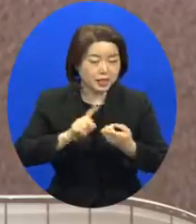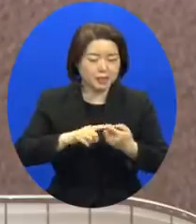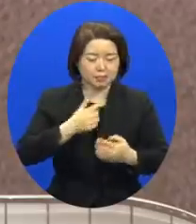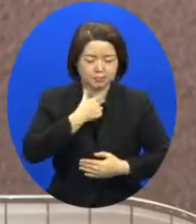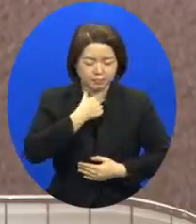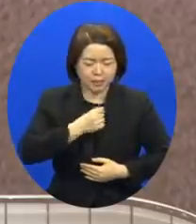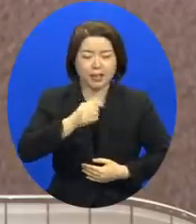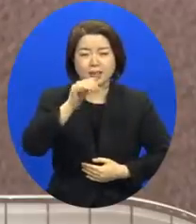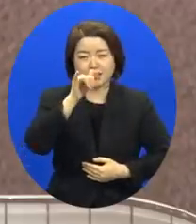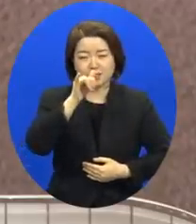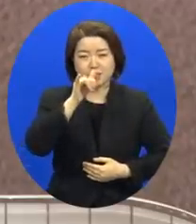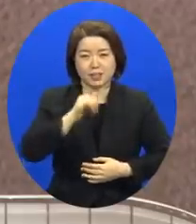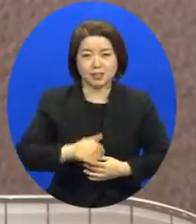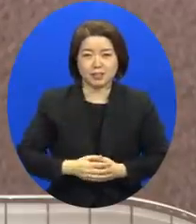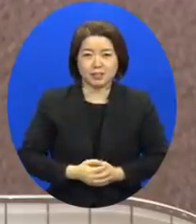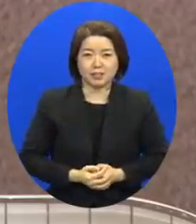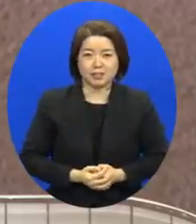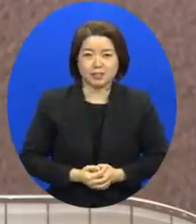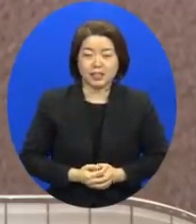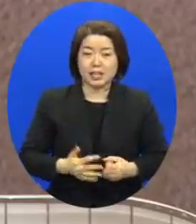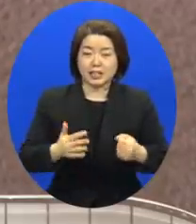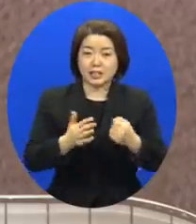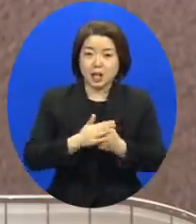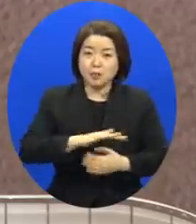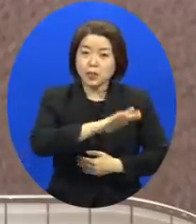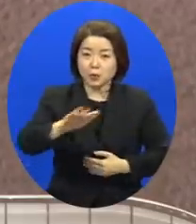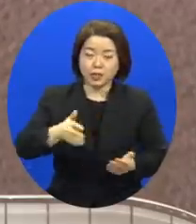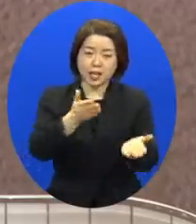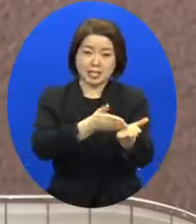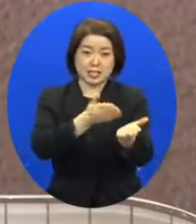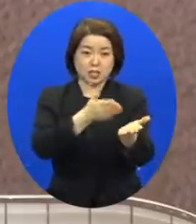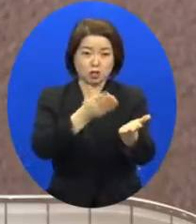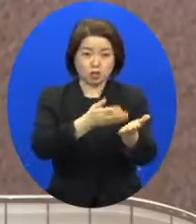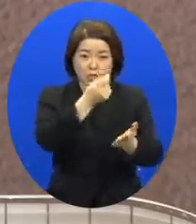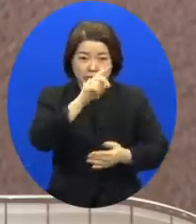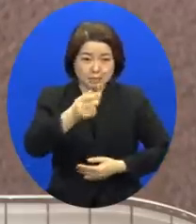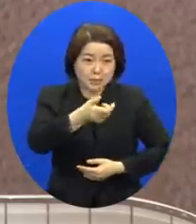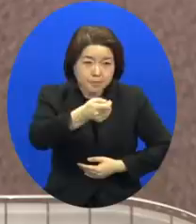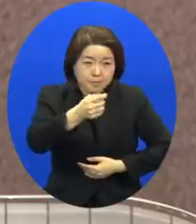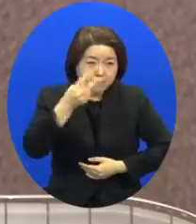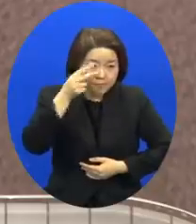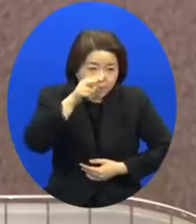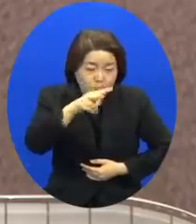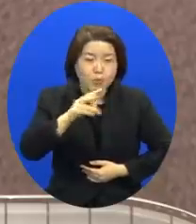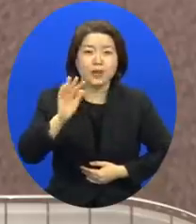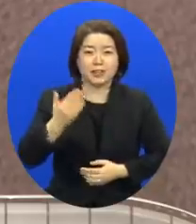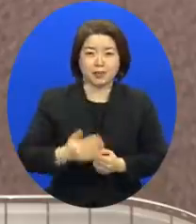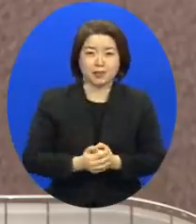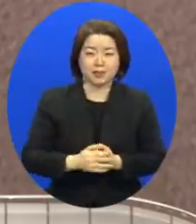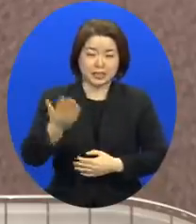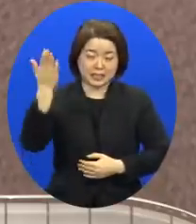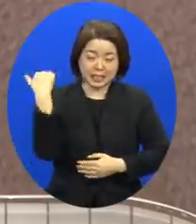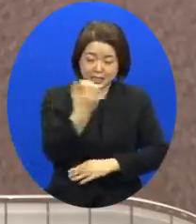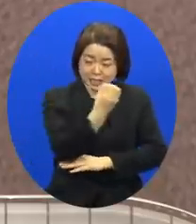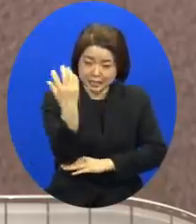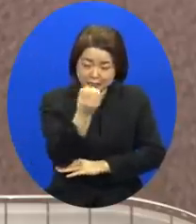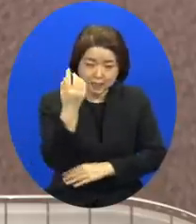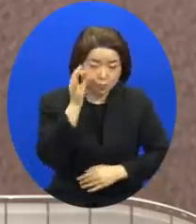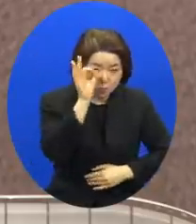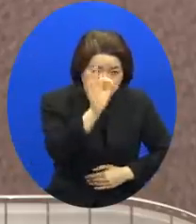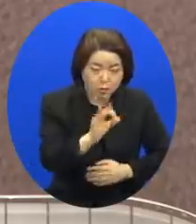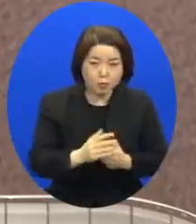있습니다 그래서 우리가 뉴스에 관심이 많은 겁니다 옛날에 내 신문을 보고